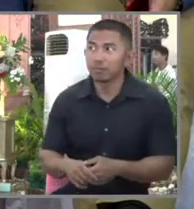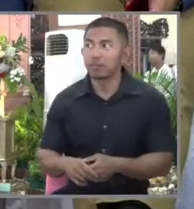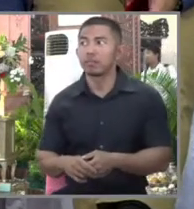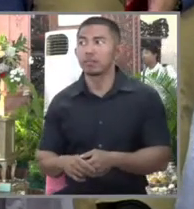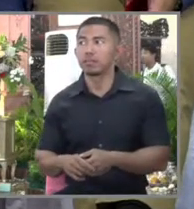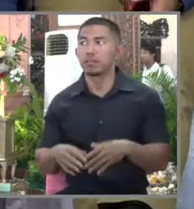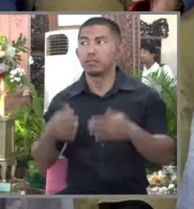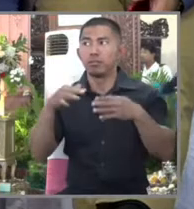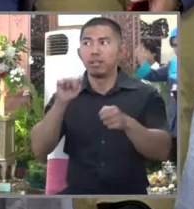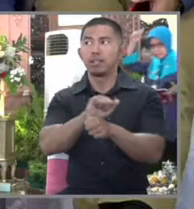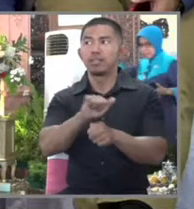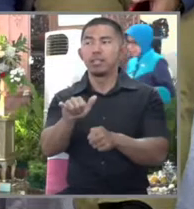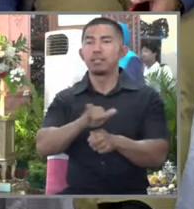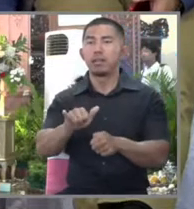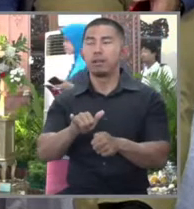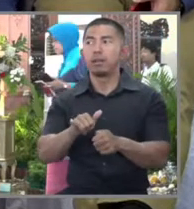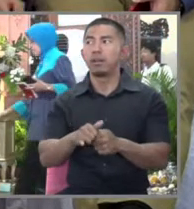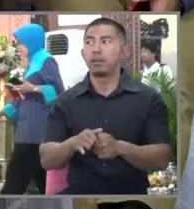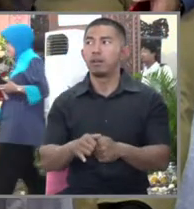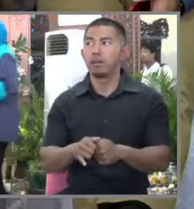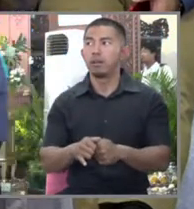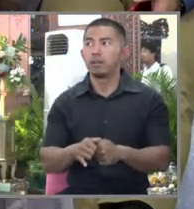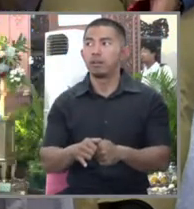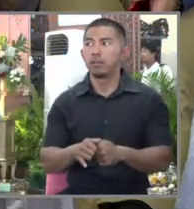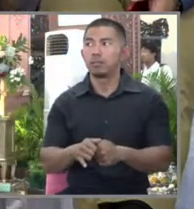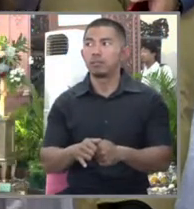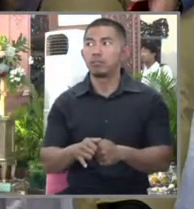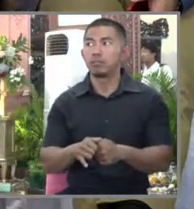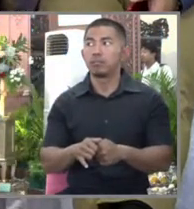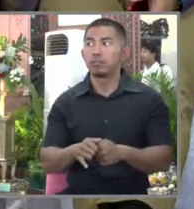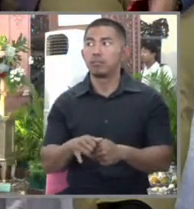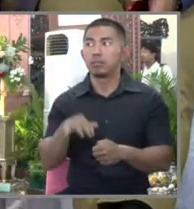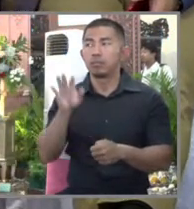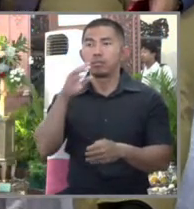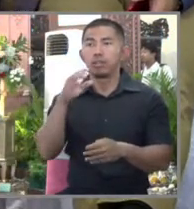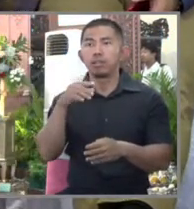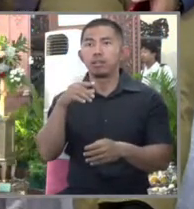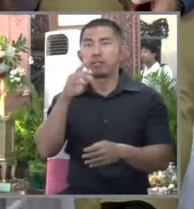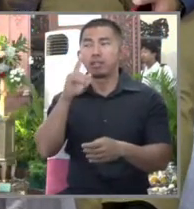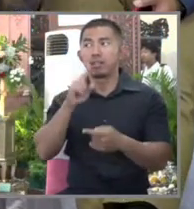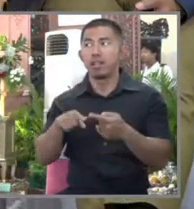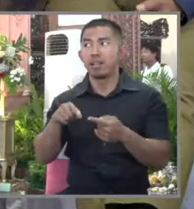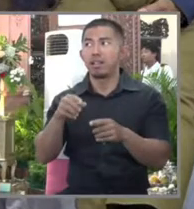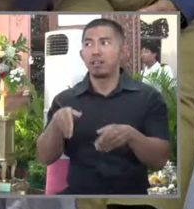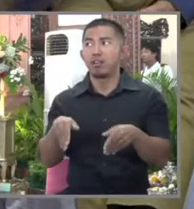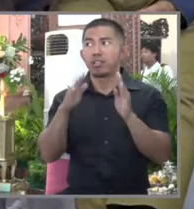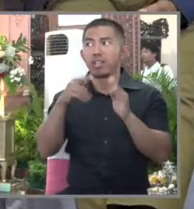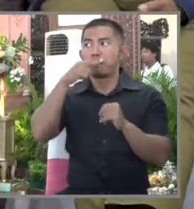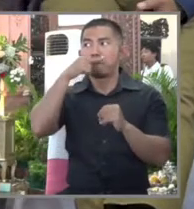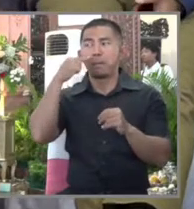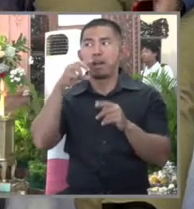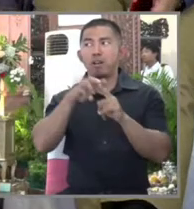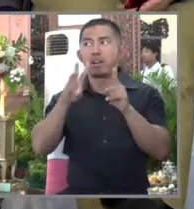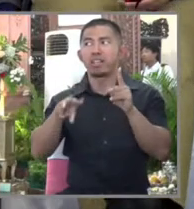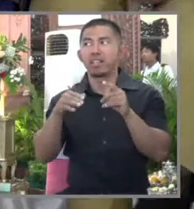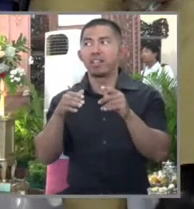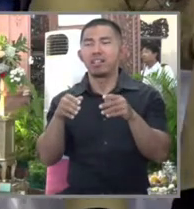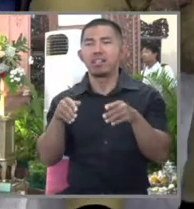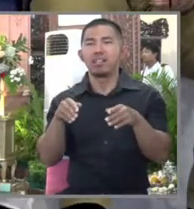Sudah bekerja sama cuma kami belum jenengan produksi. Pun tahu nawake ngene Pak Wakil, hotelnya Pak Wakil, Bupati Pak. Belum Pak, belum. Ah wes nggo